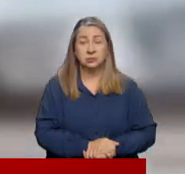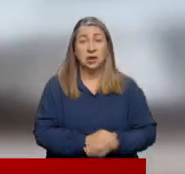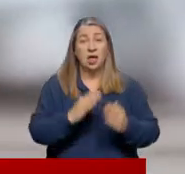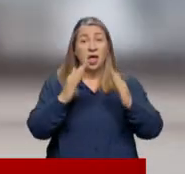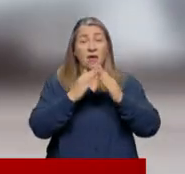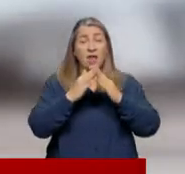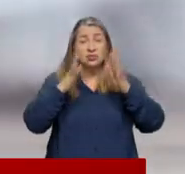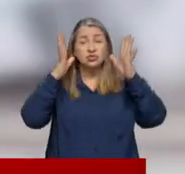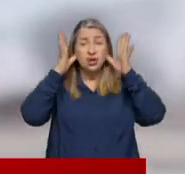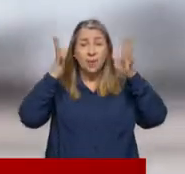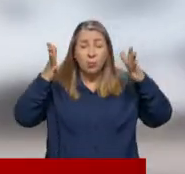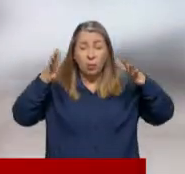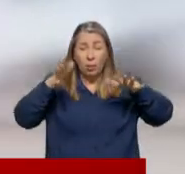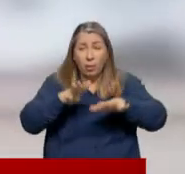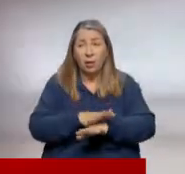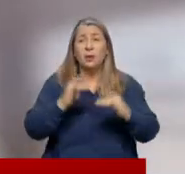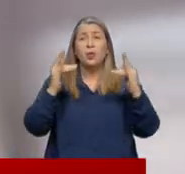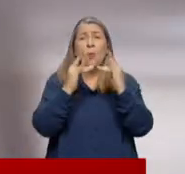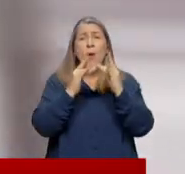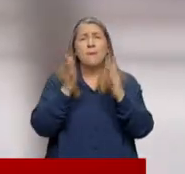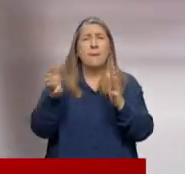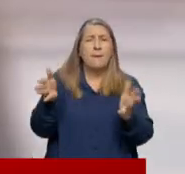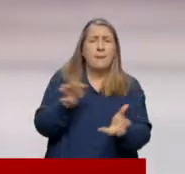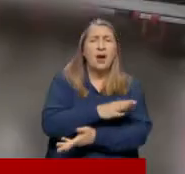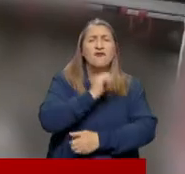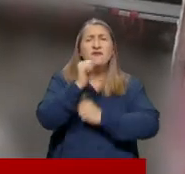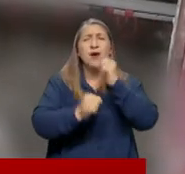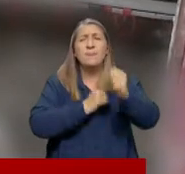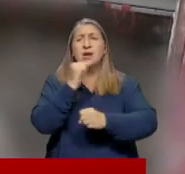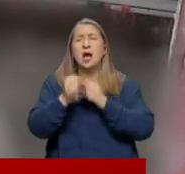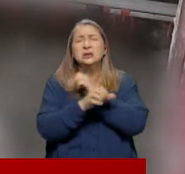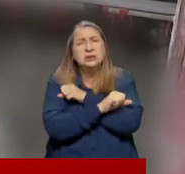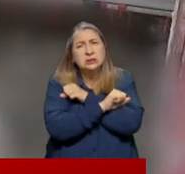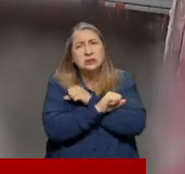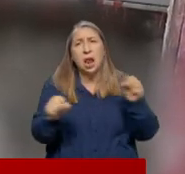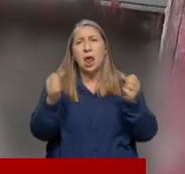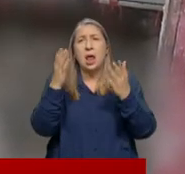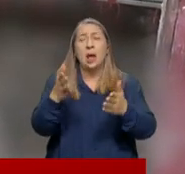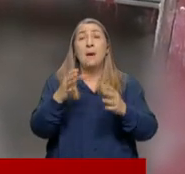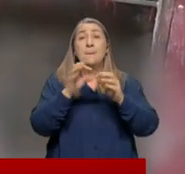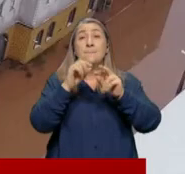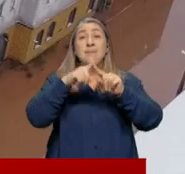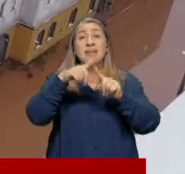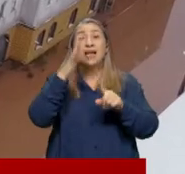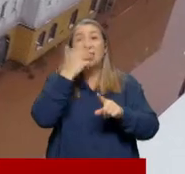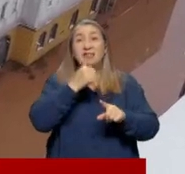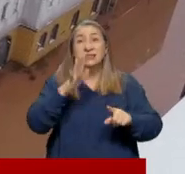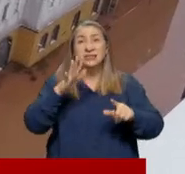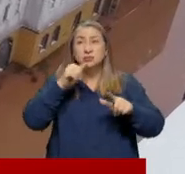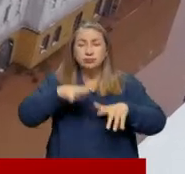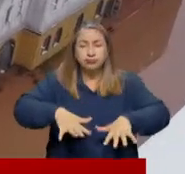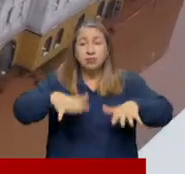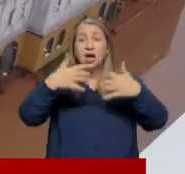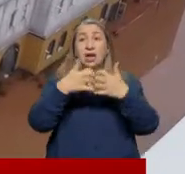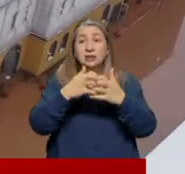evler camiler yıkıldı Köprüler yerle bir oldu Fabrikalar büyük zarar gördü pata Karadeniz vuran sel de